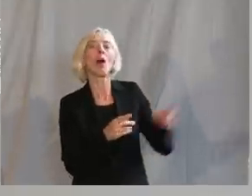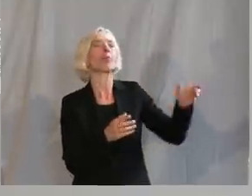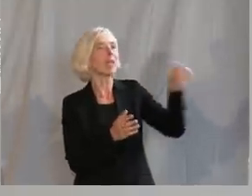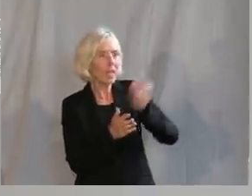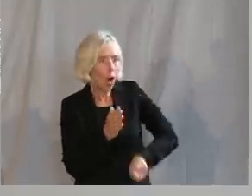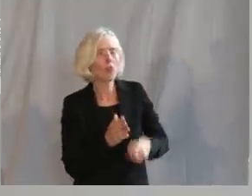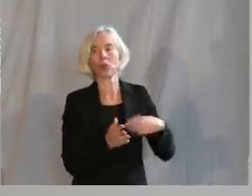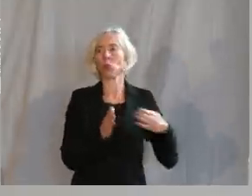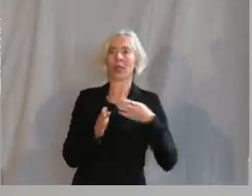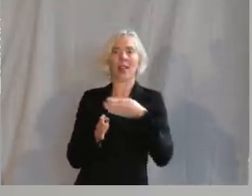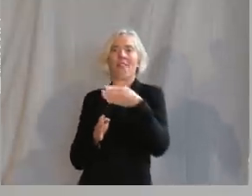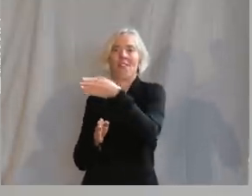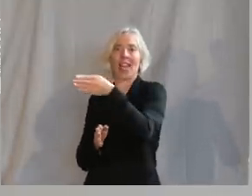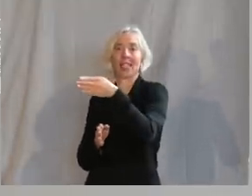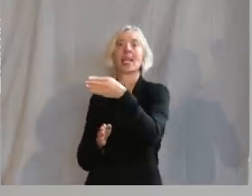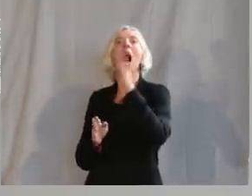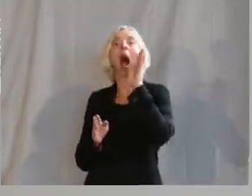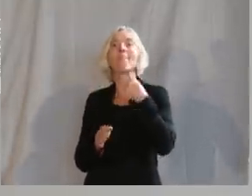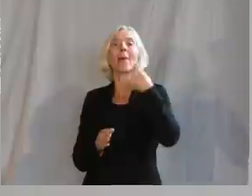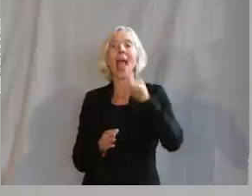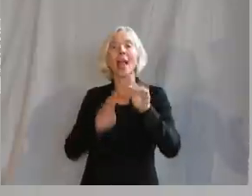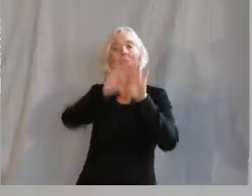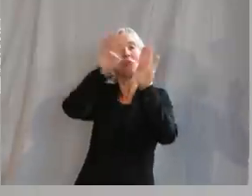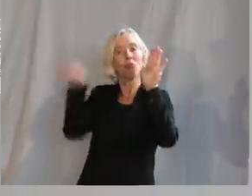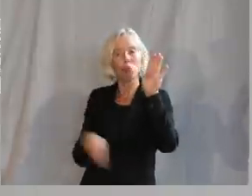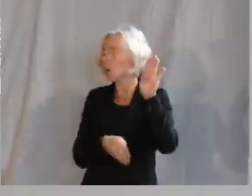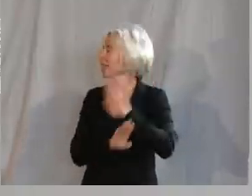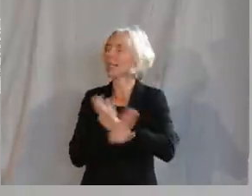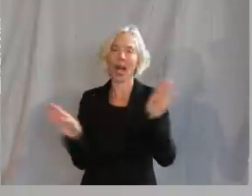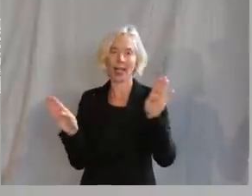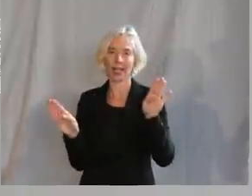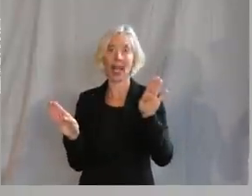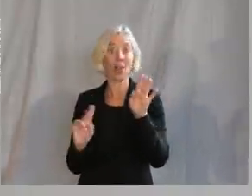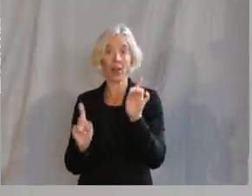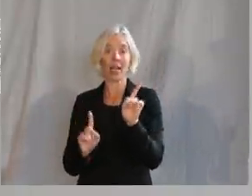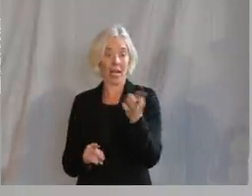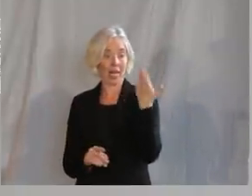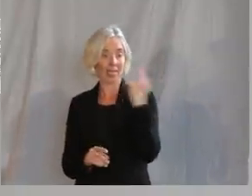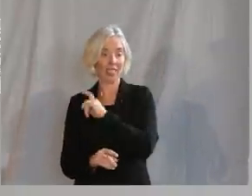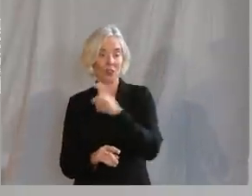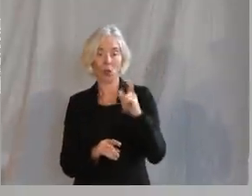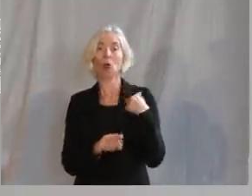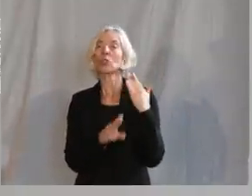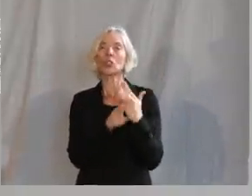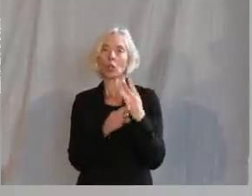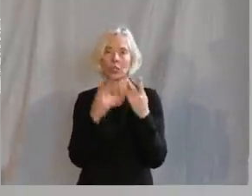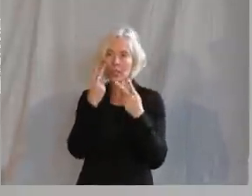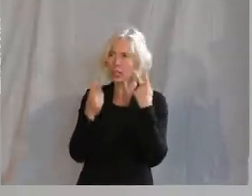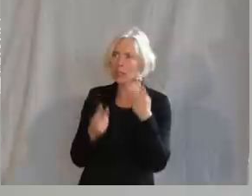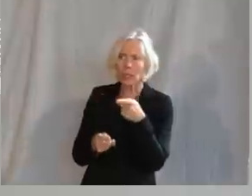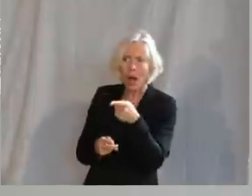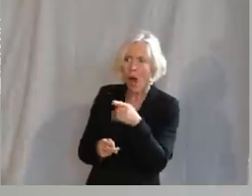auf bestimmten Plätzen ab 23 Uhr. Das sind die Plätze, wo wir einfach in den letzten Wochen festgestellt haben, dass es dort zu Menschenansammlungen